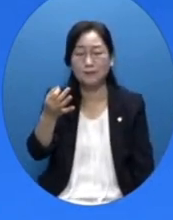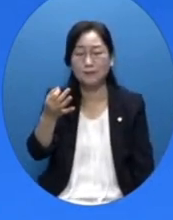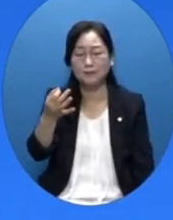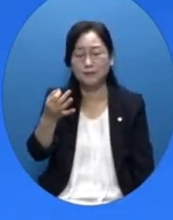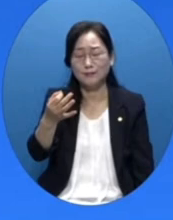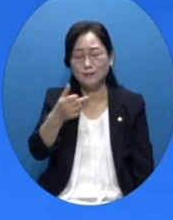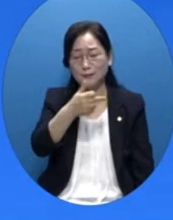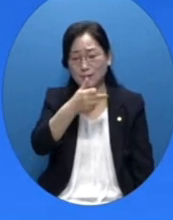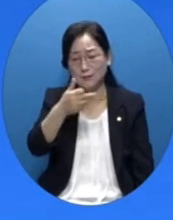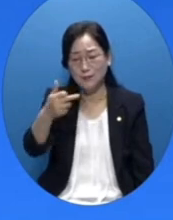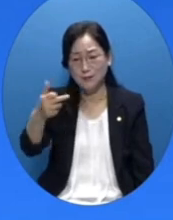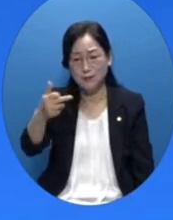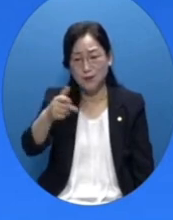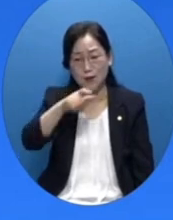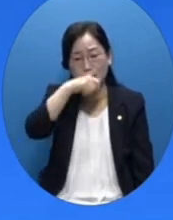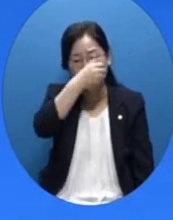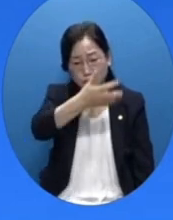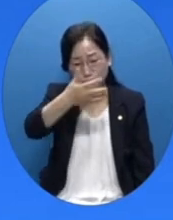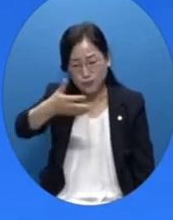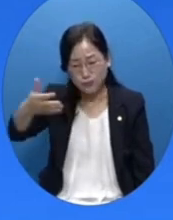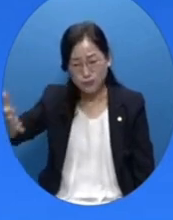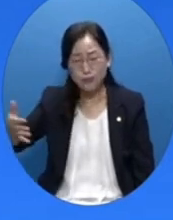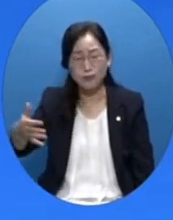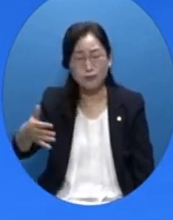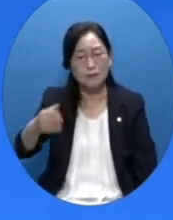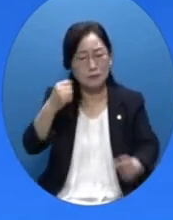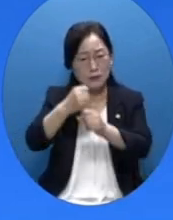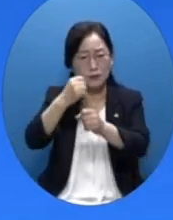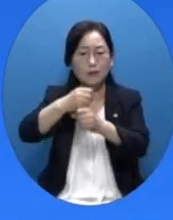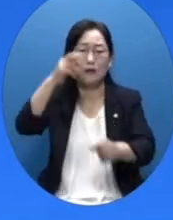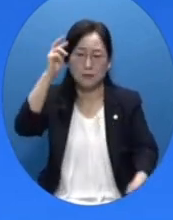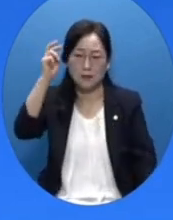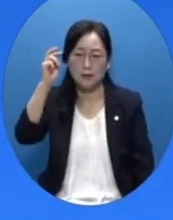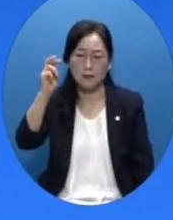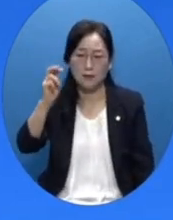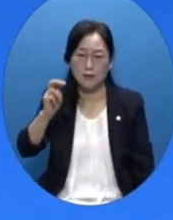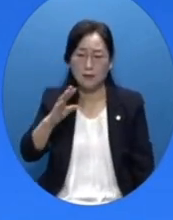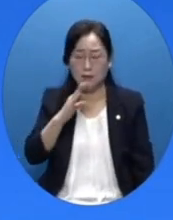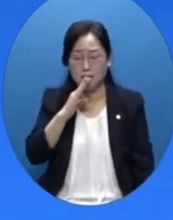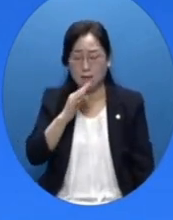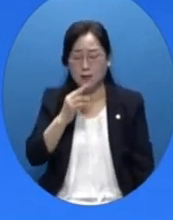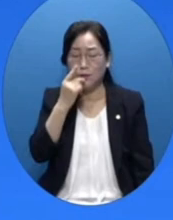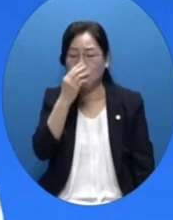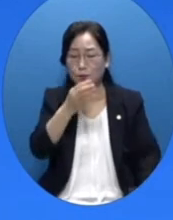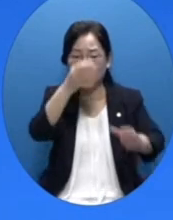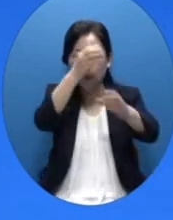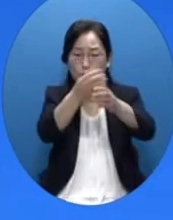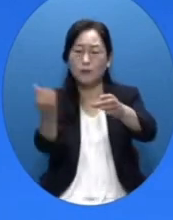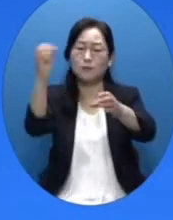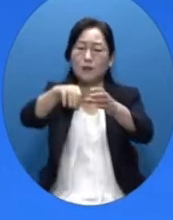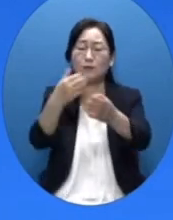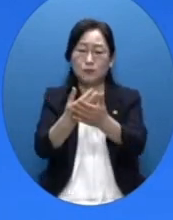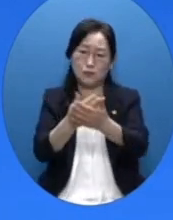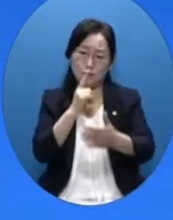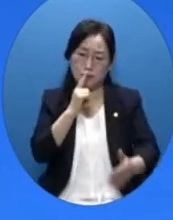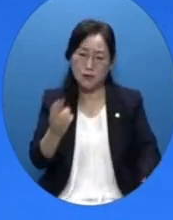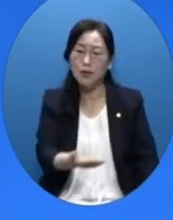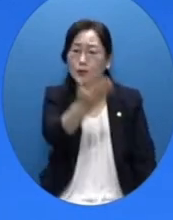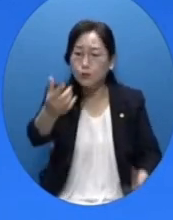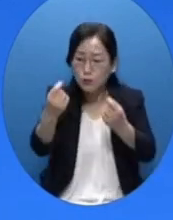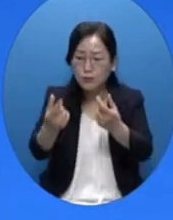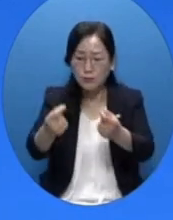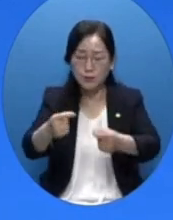큰 당부를 이루었을 것이다 하는 편인 편이라고 생각합니다 나의 눈물 죄다 마소서 주는 사람 백성들이 지압해 그린 그